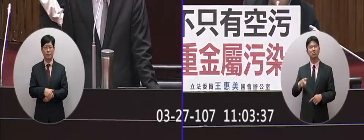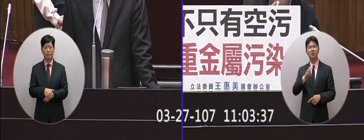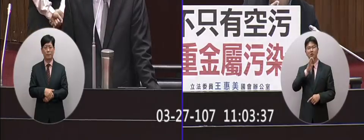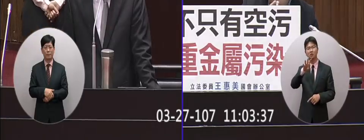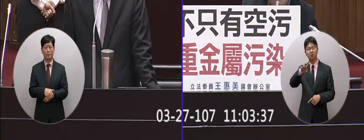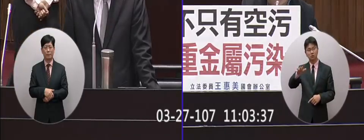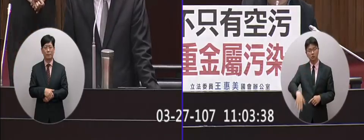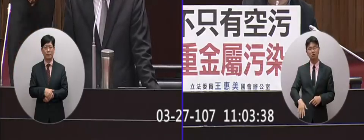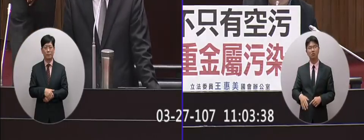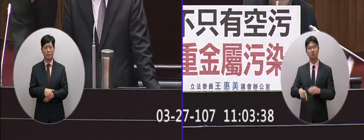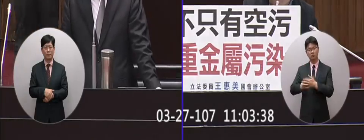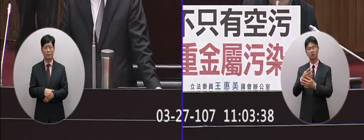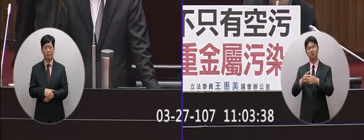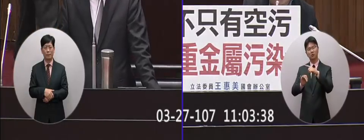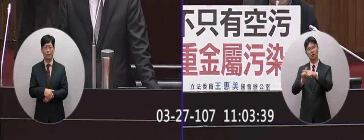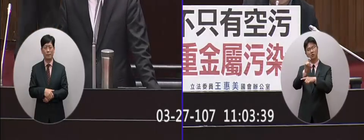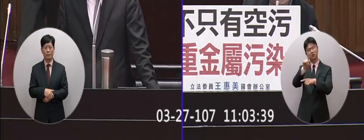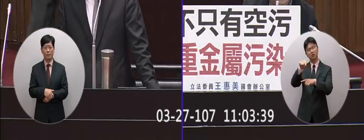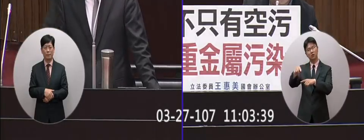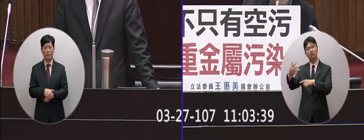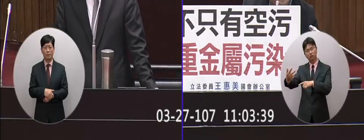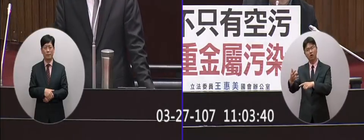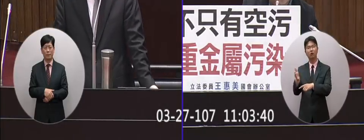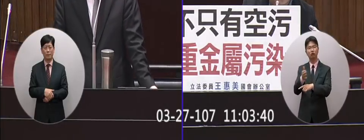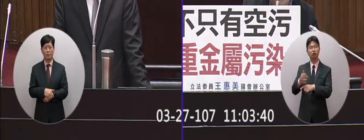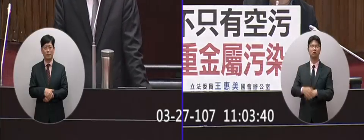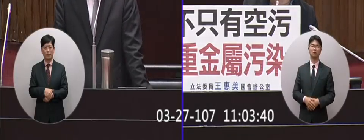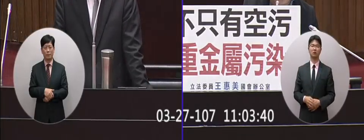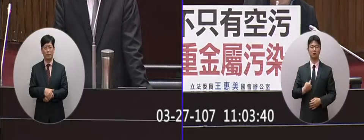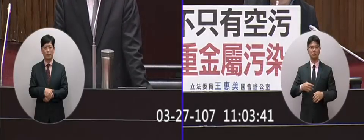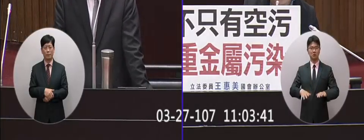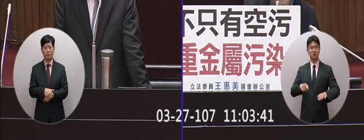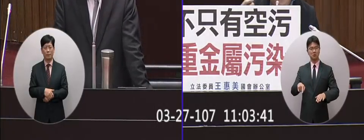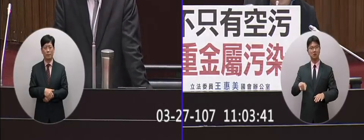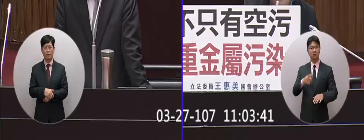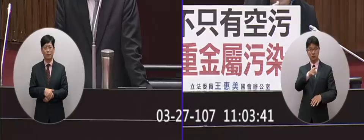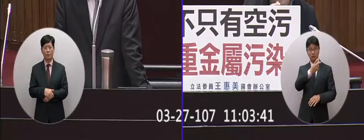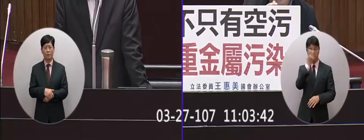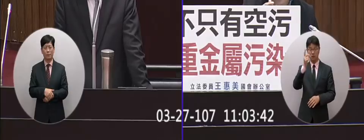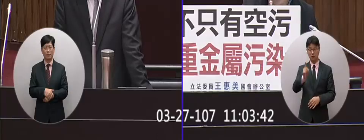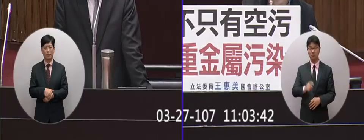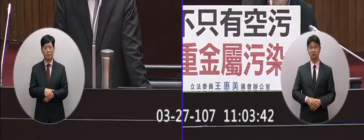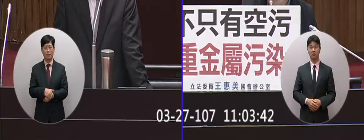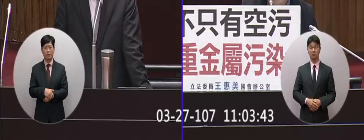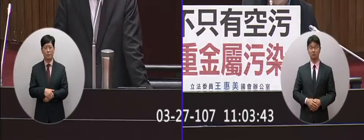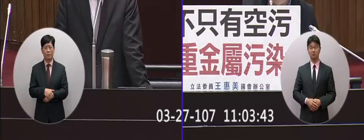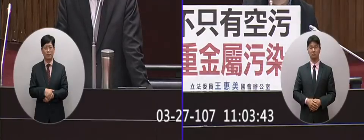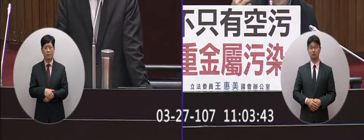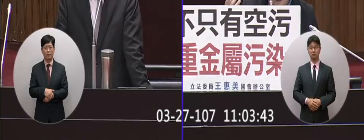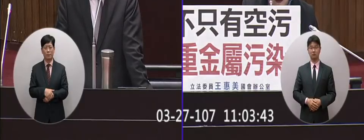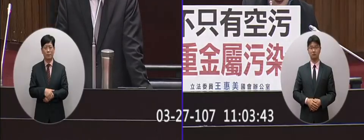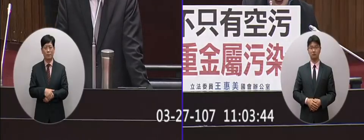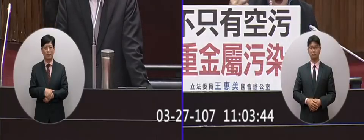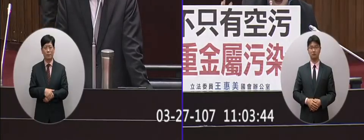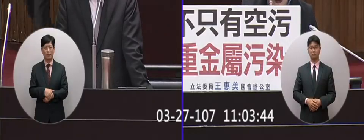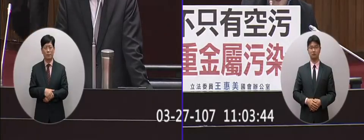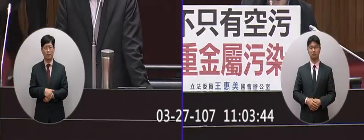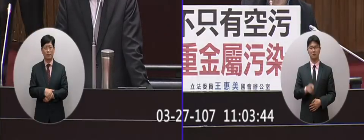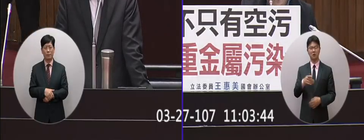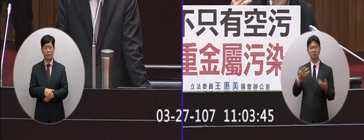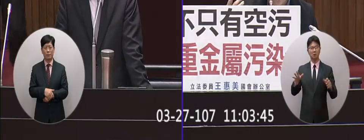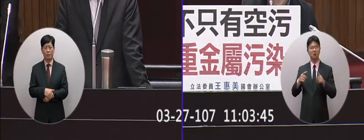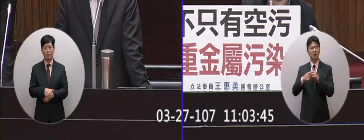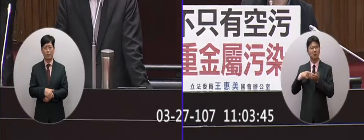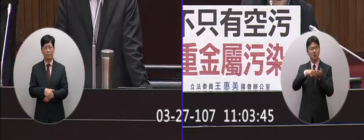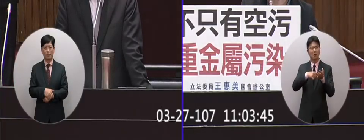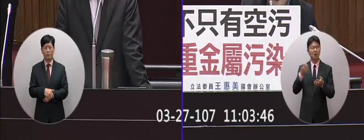44岁以下才有11.8%哦。那在这个过程中，我相信你们应该接受到非常多的这个陈情啊，